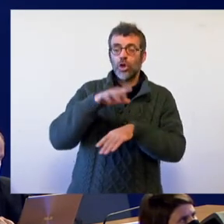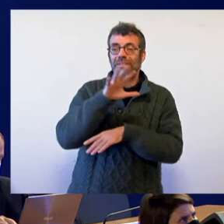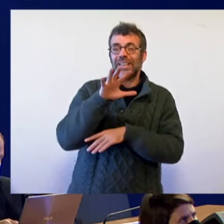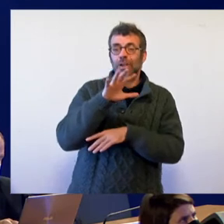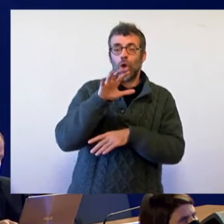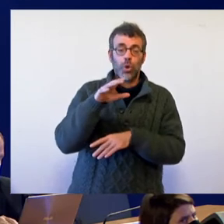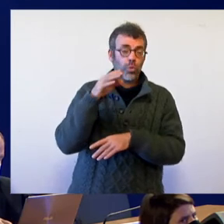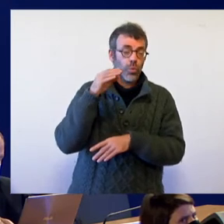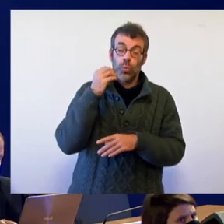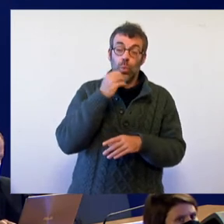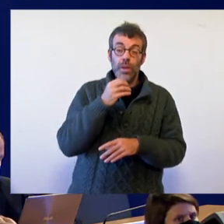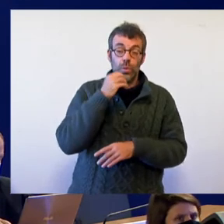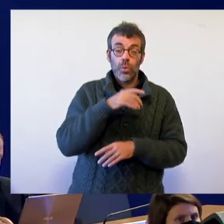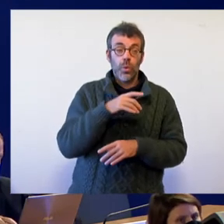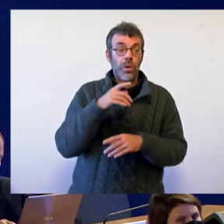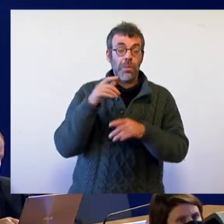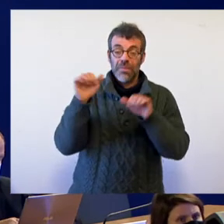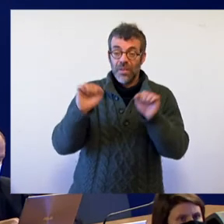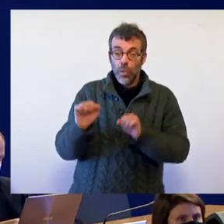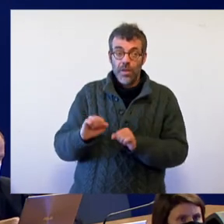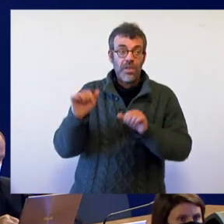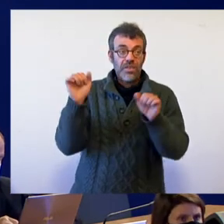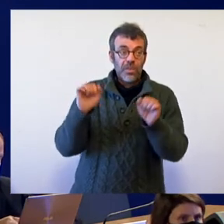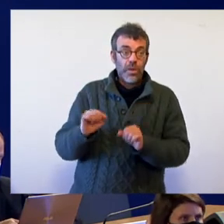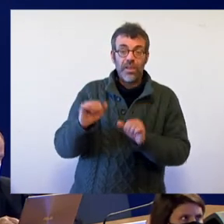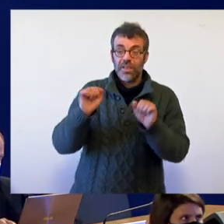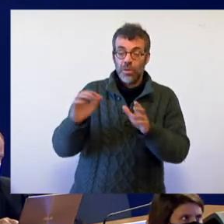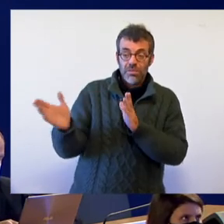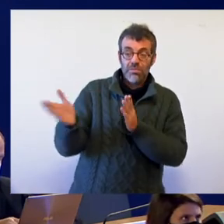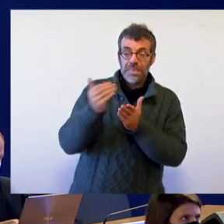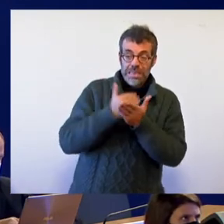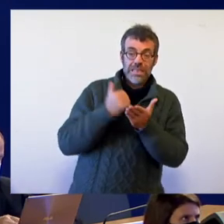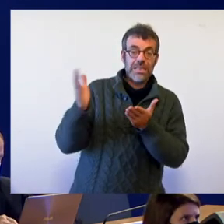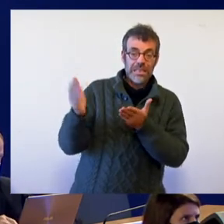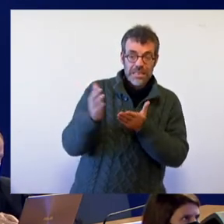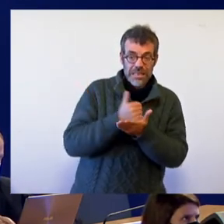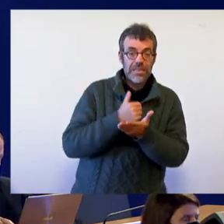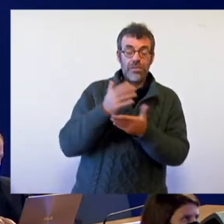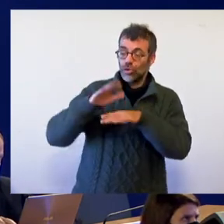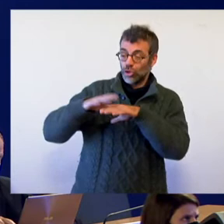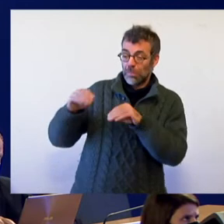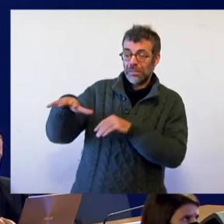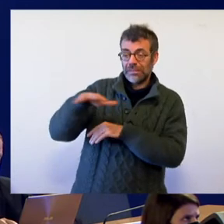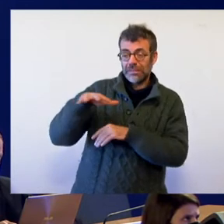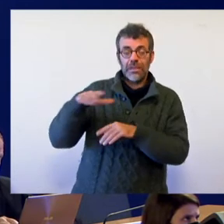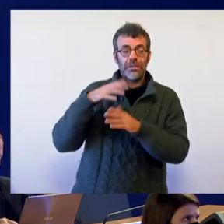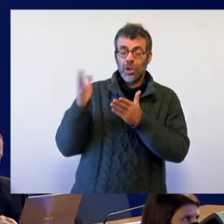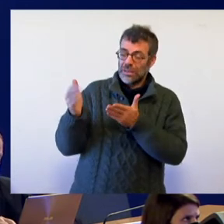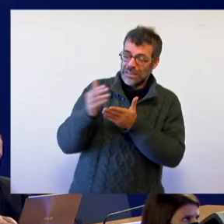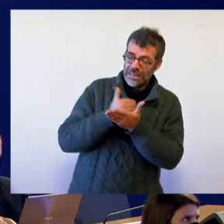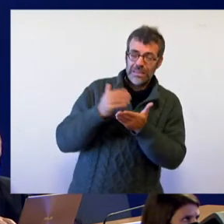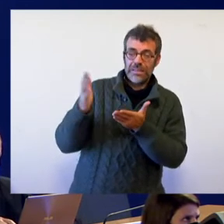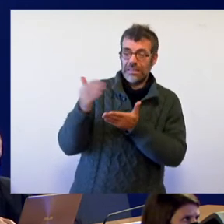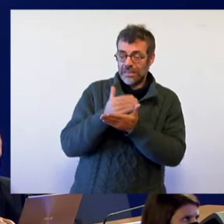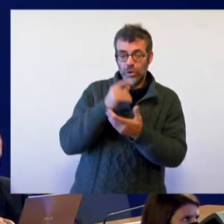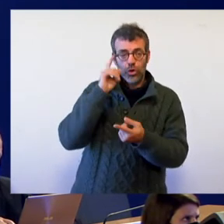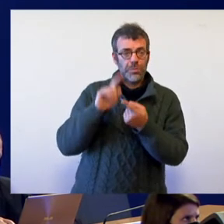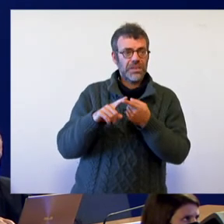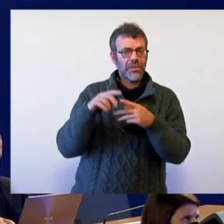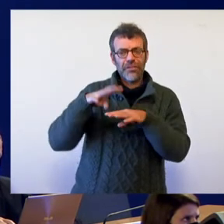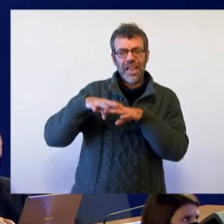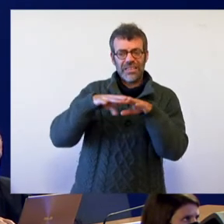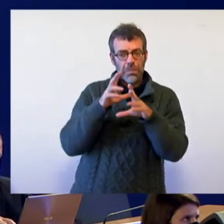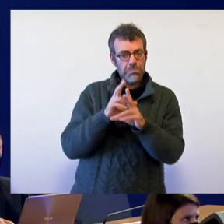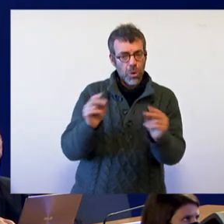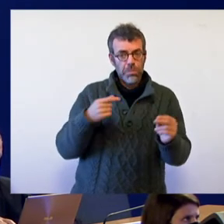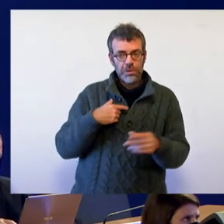arriver là-bas et enlever tous ces détritus qui sont faits là-bas pour laisser un quartier propre. Et ça, ça